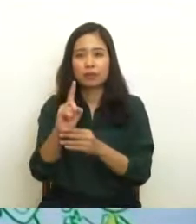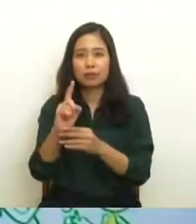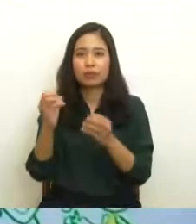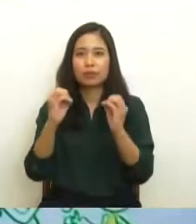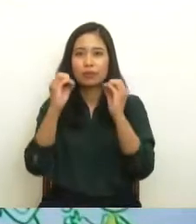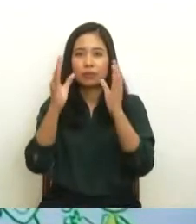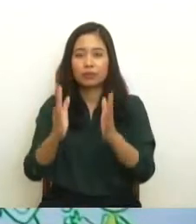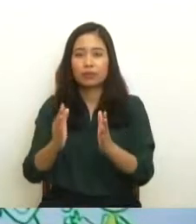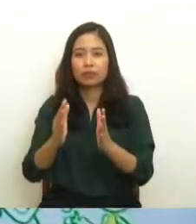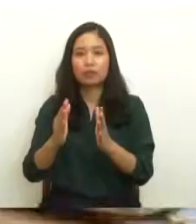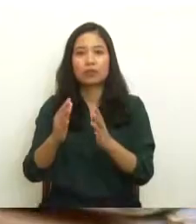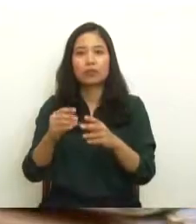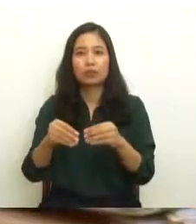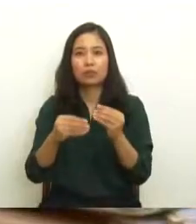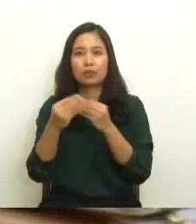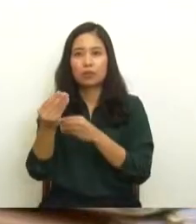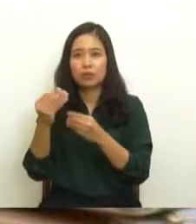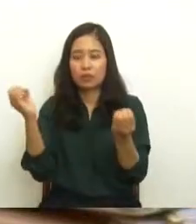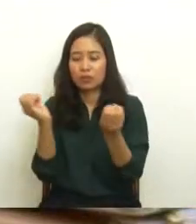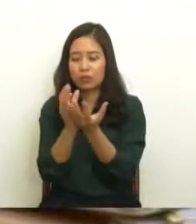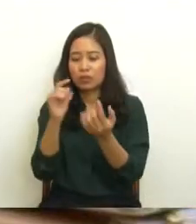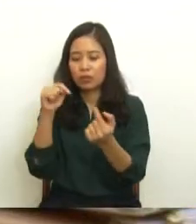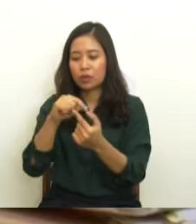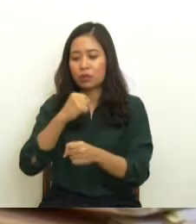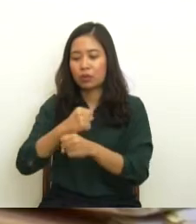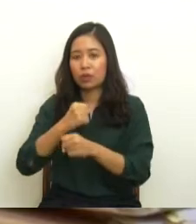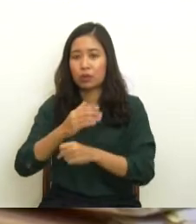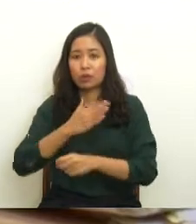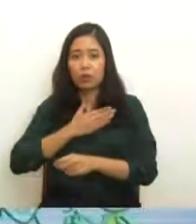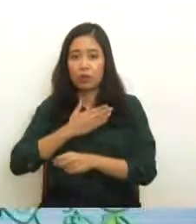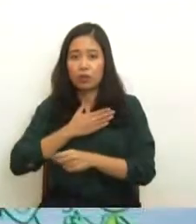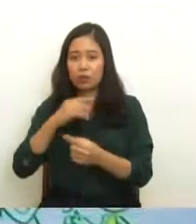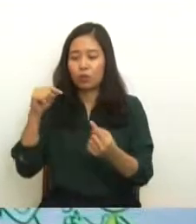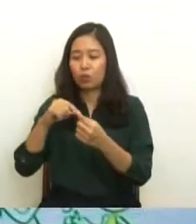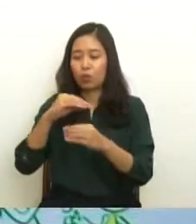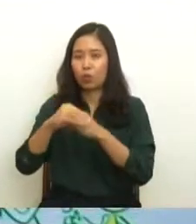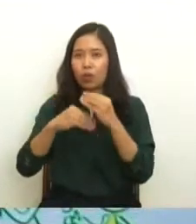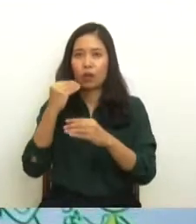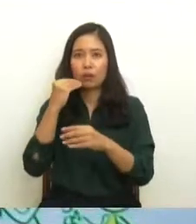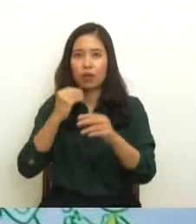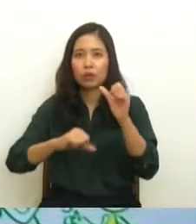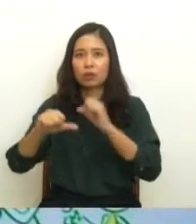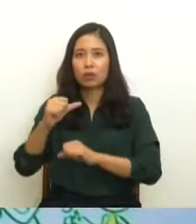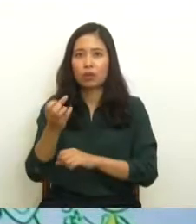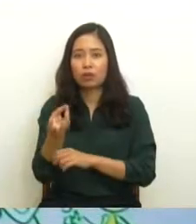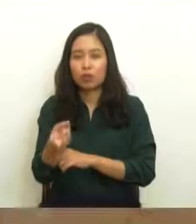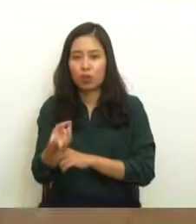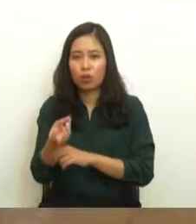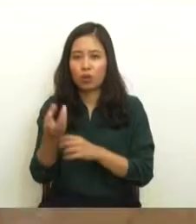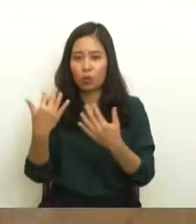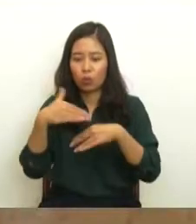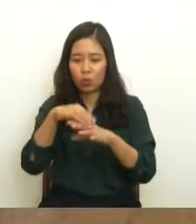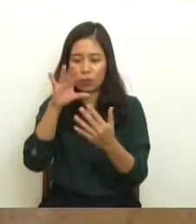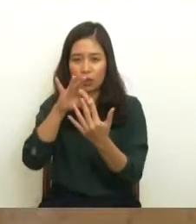ได้ส่งผลการทำงานของตนเองที่อยู่ใโครงการบานนวิยศาต์น้อยเข้ามาร่วมคดเลือก